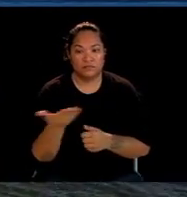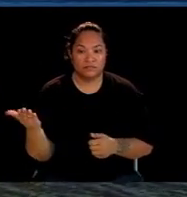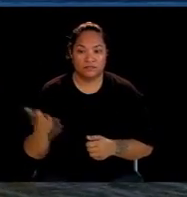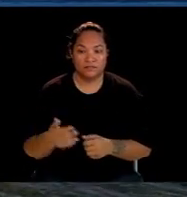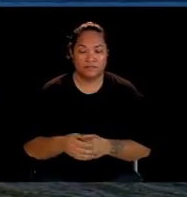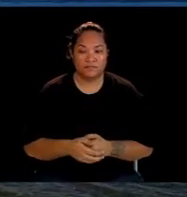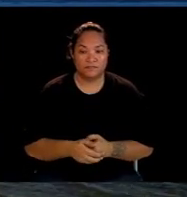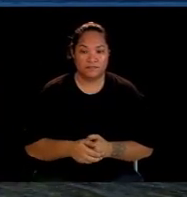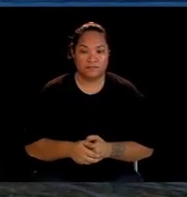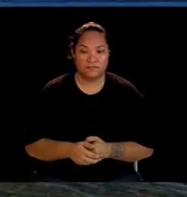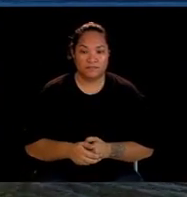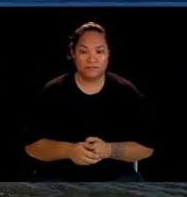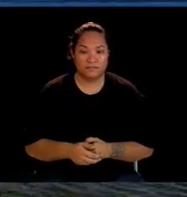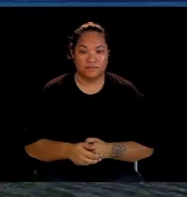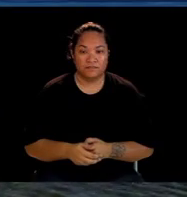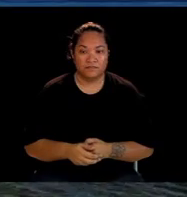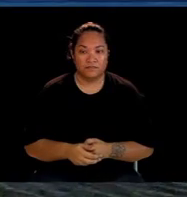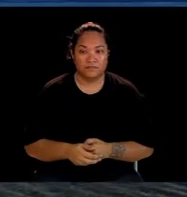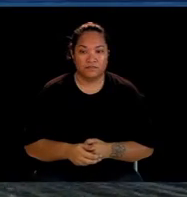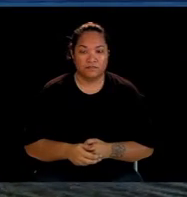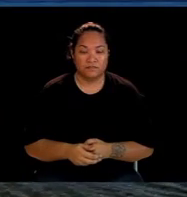siha.